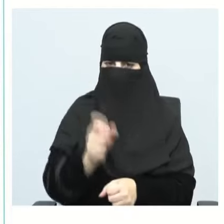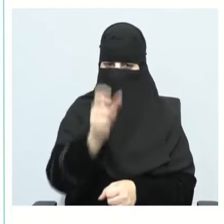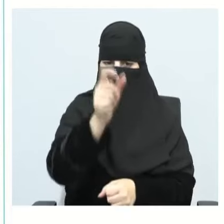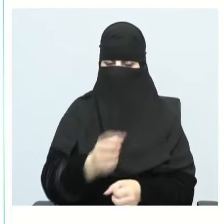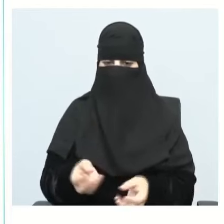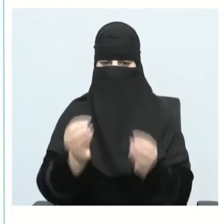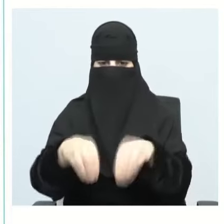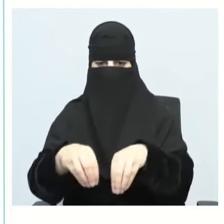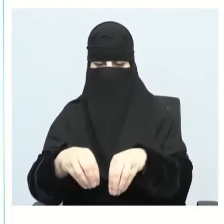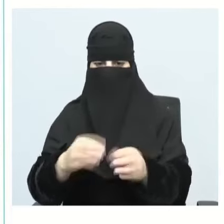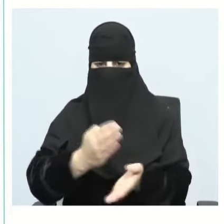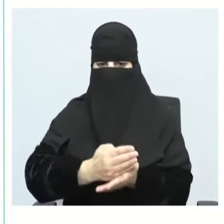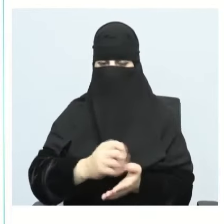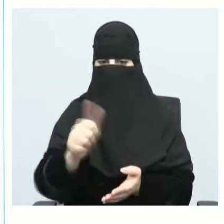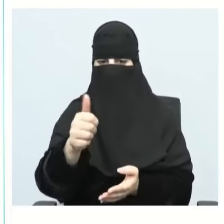الطالب